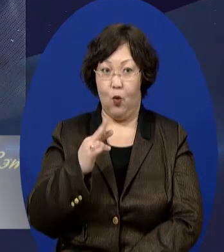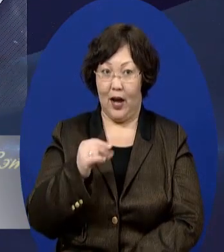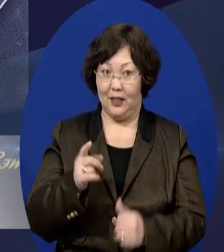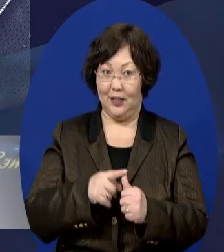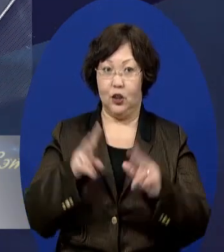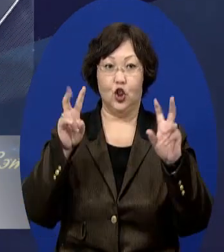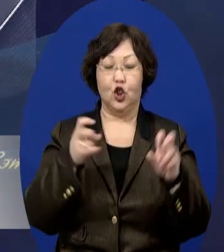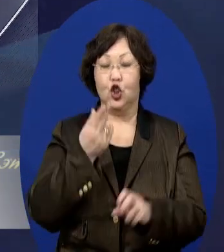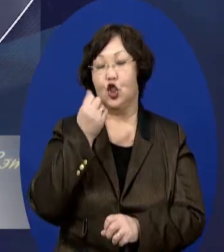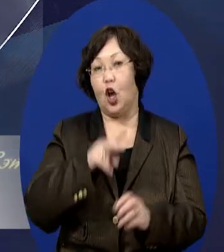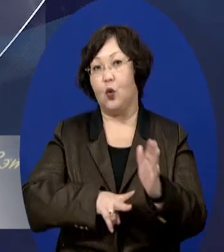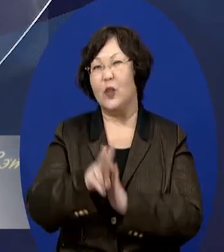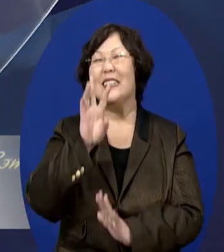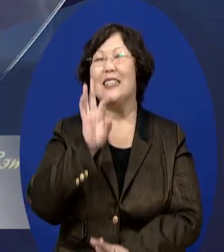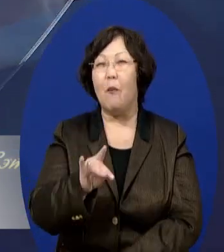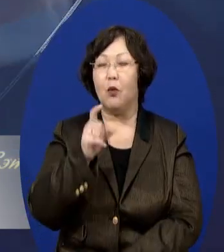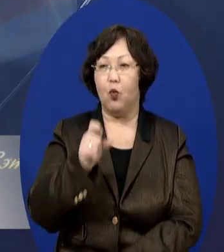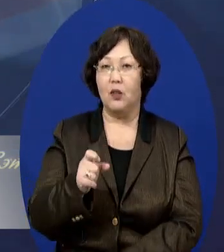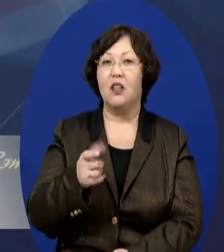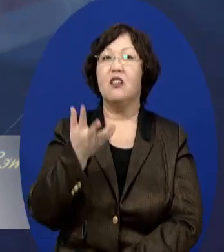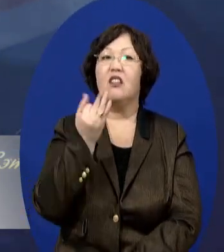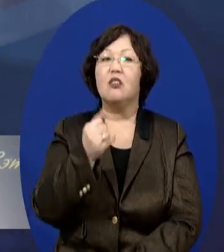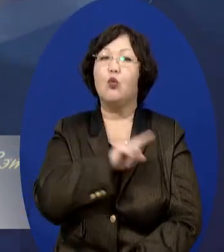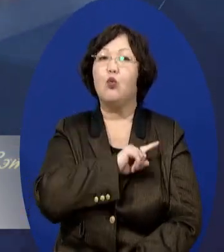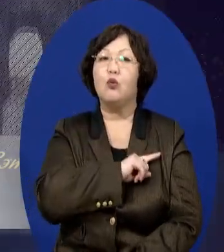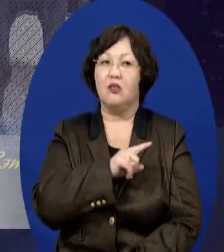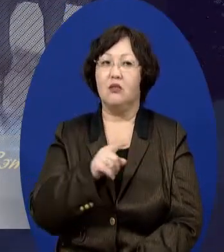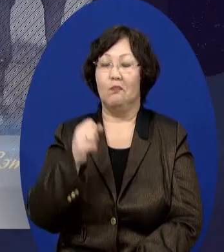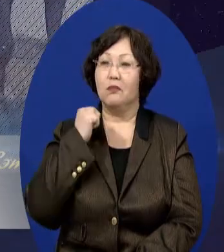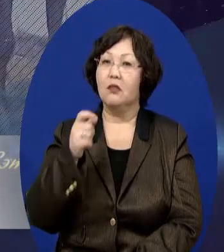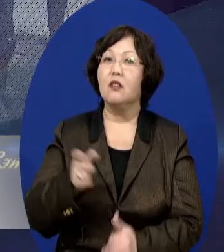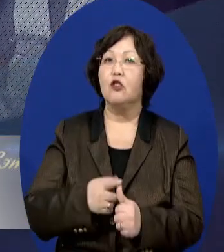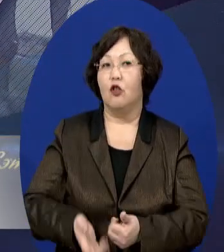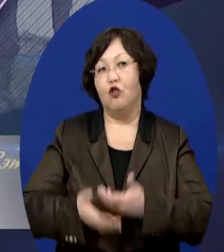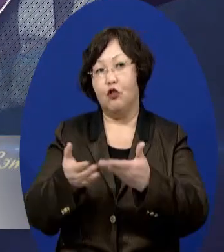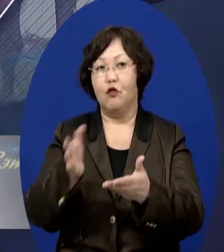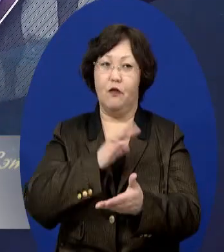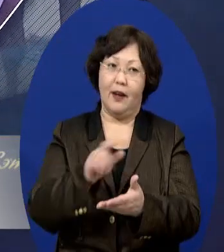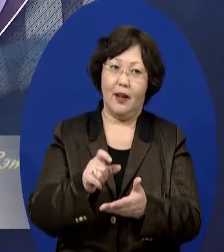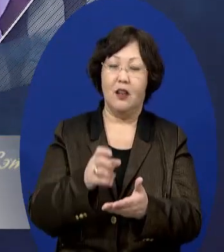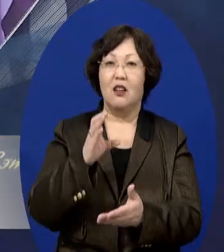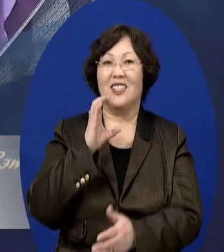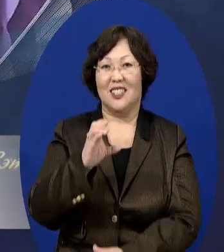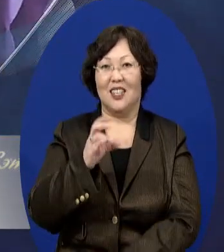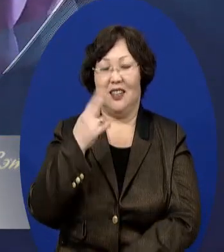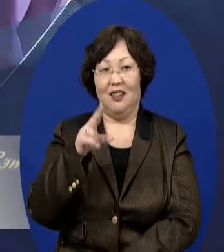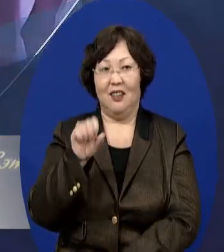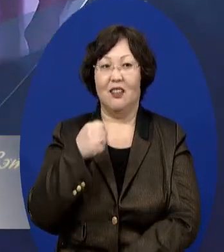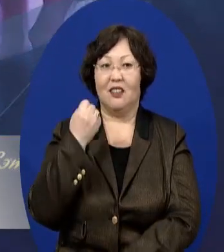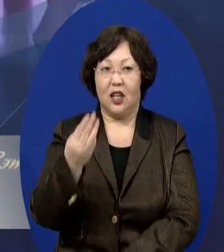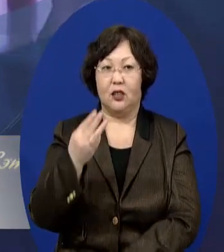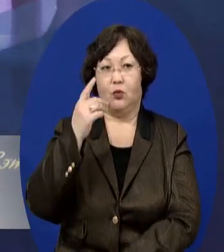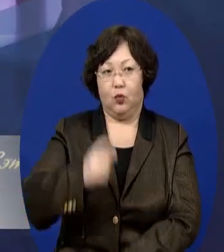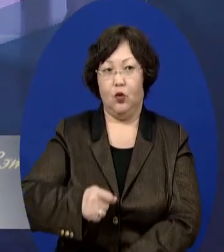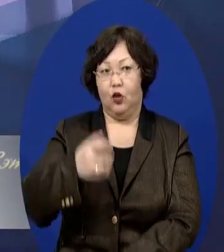тухайн үед бас одоо ямар хүнд манлаа үеч хөө хідэн айраг төрөвтэй хүнд өхөө гэж хурал болоход бас энэ сэргэлэнгийн дашгиж хүн төрийн